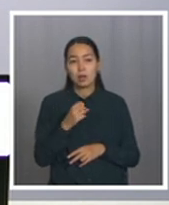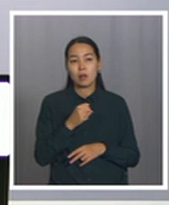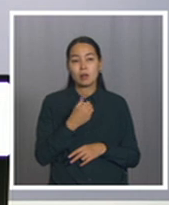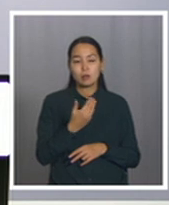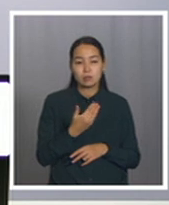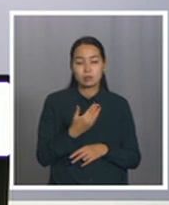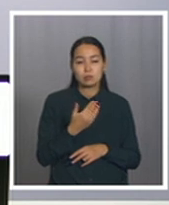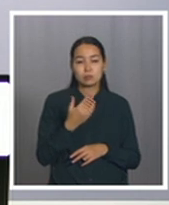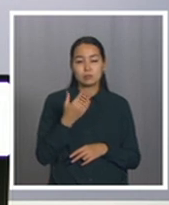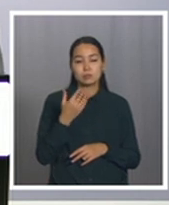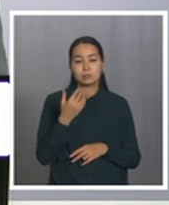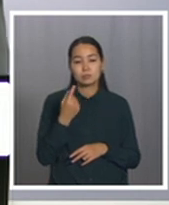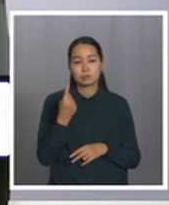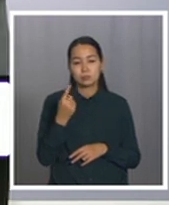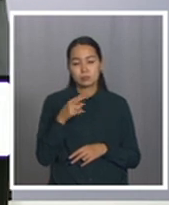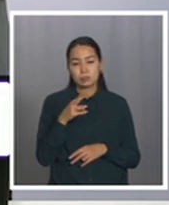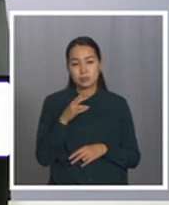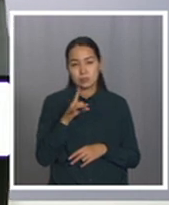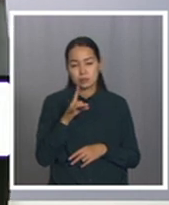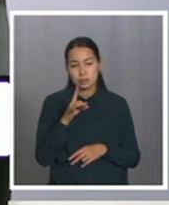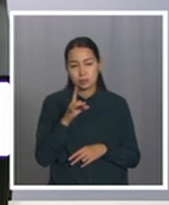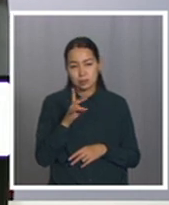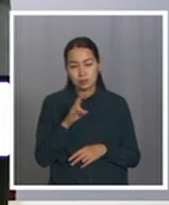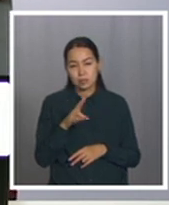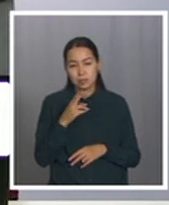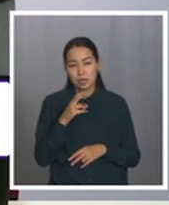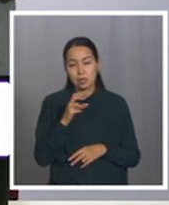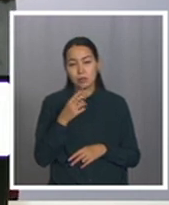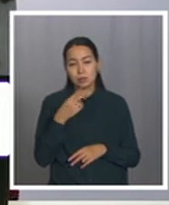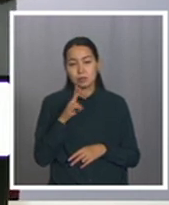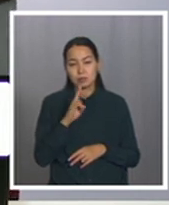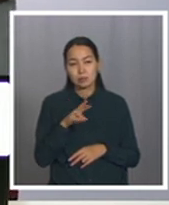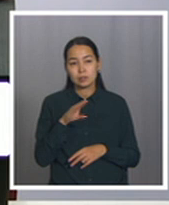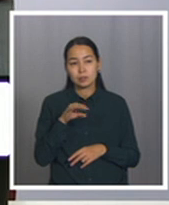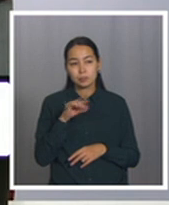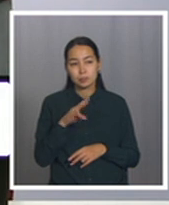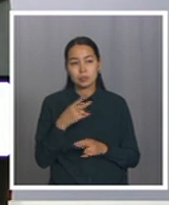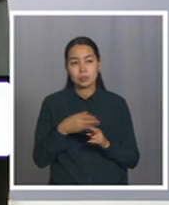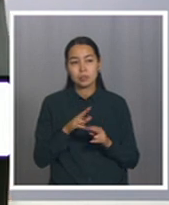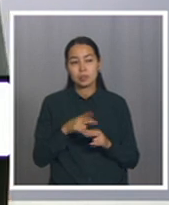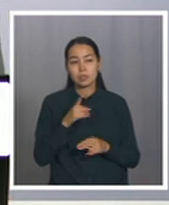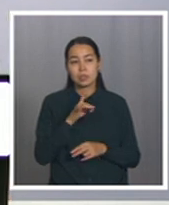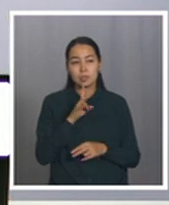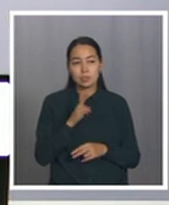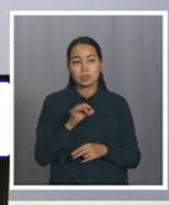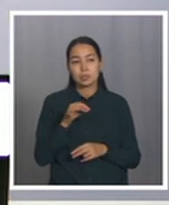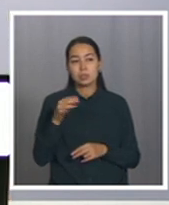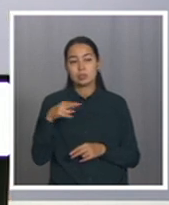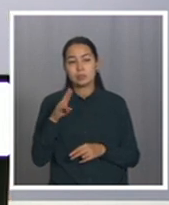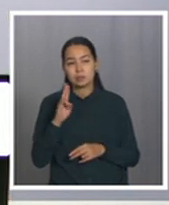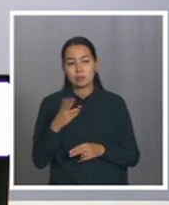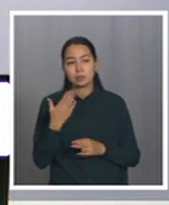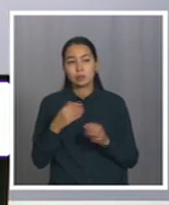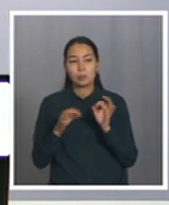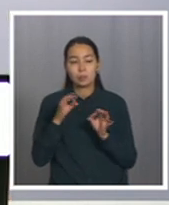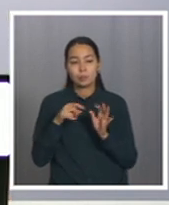болады. Сонымен біз бүгін рибонуклеин қышқылы мен дезоксирибонуклеин қышқылының молекулаларының құрылысын салыстырдық. Сабақ